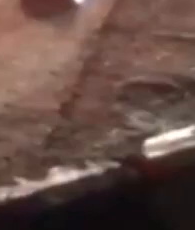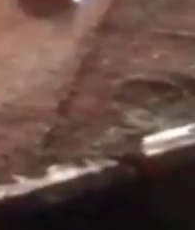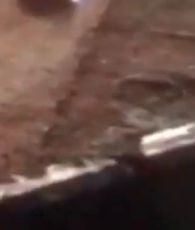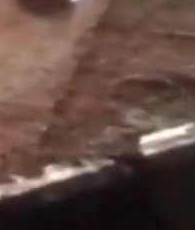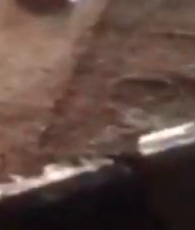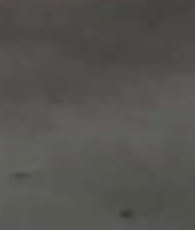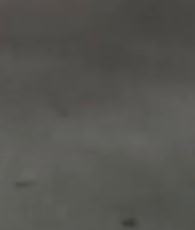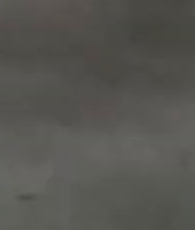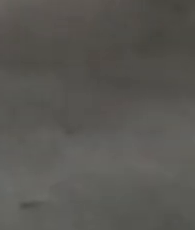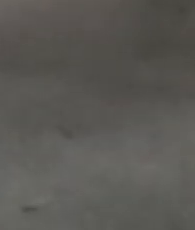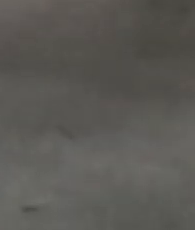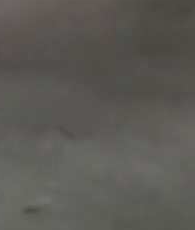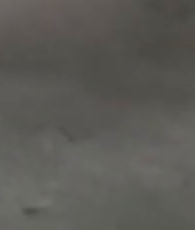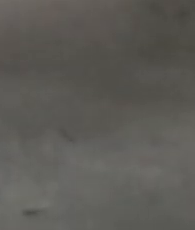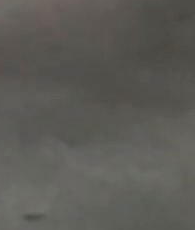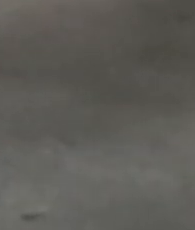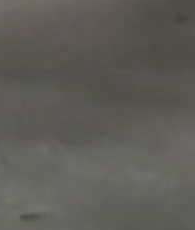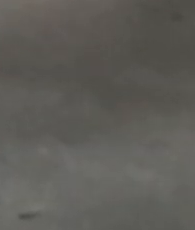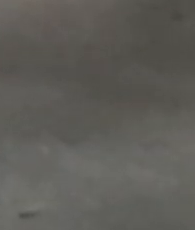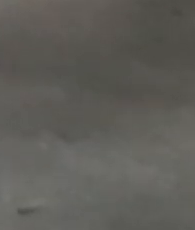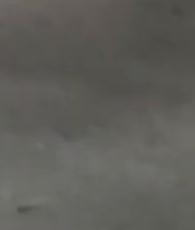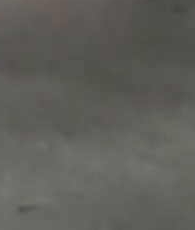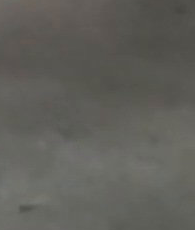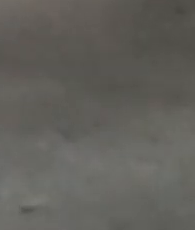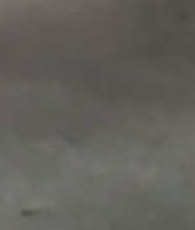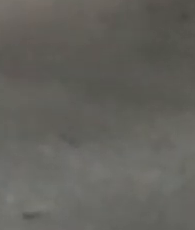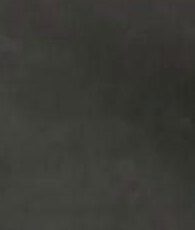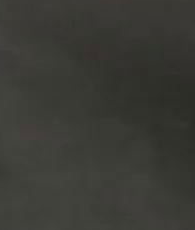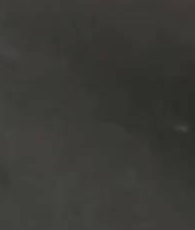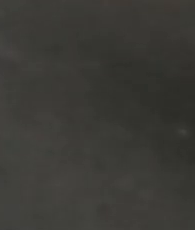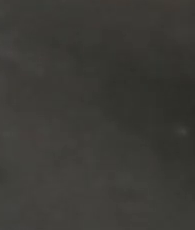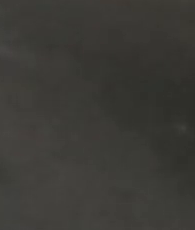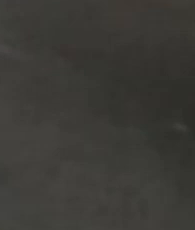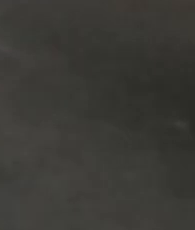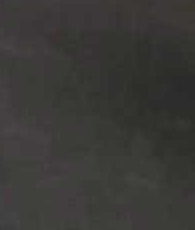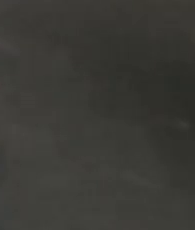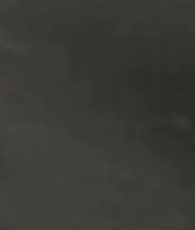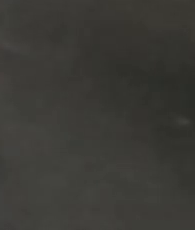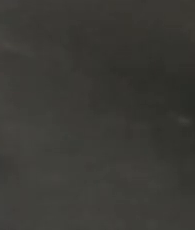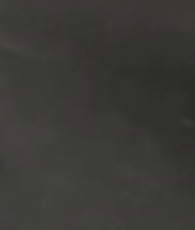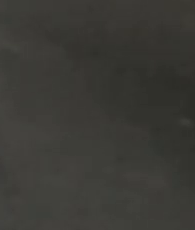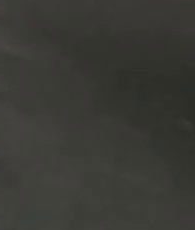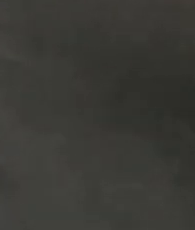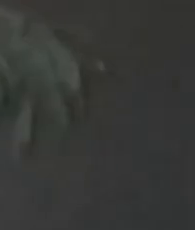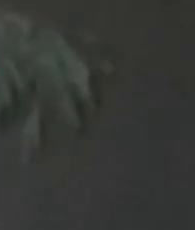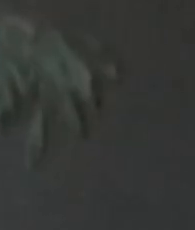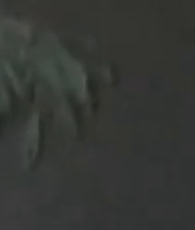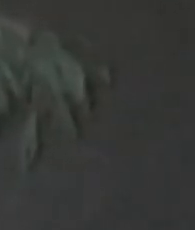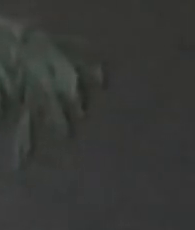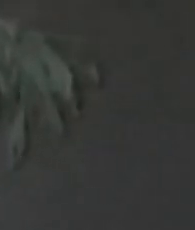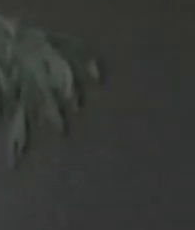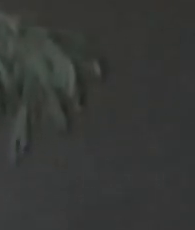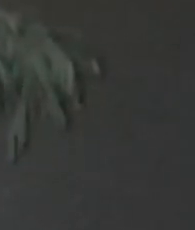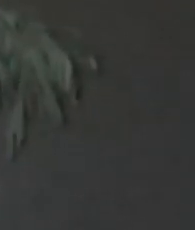Transjakarta. Menurut saksi, kejadian berawal saat minibus yang dikendarai seorang pemuda ini melaju kencang dari arah Grogol menuju Pluit,